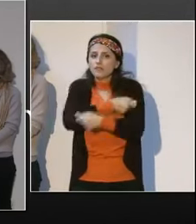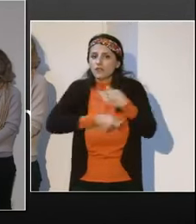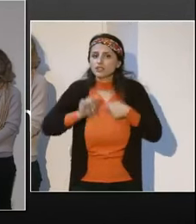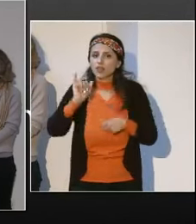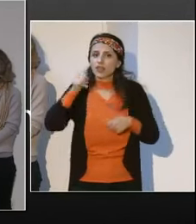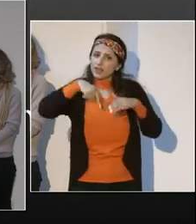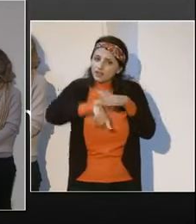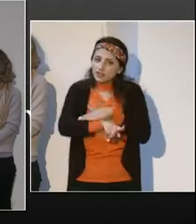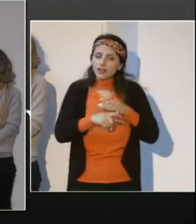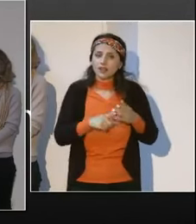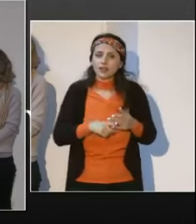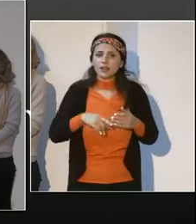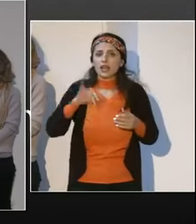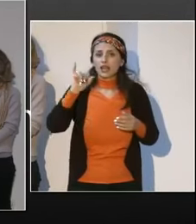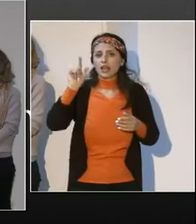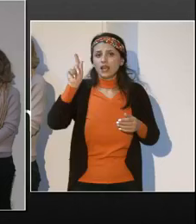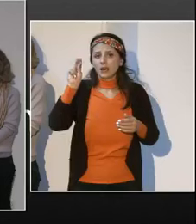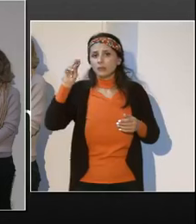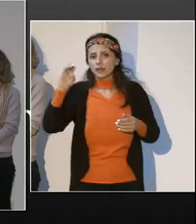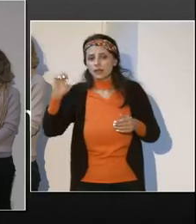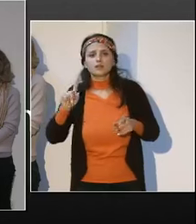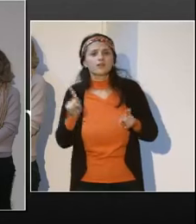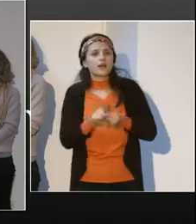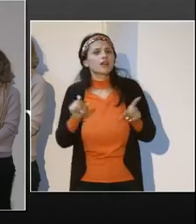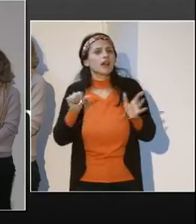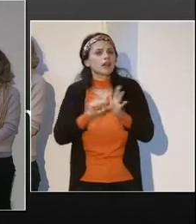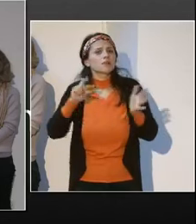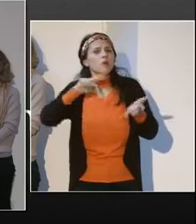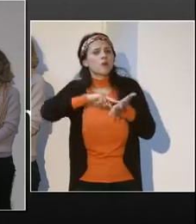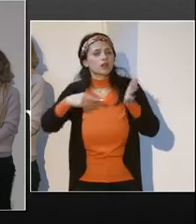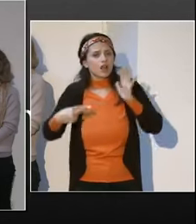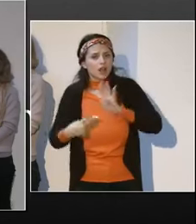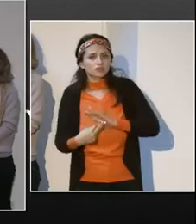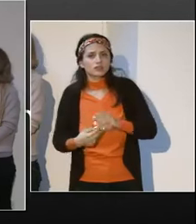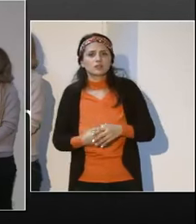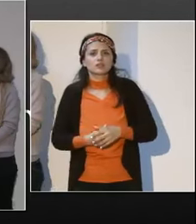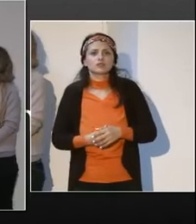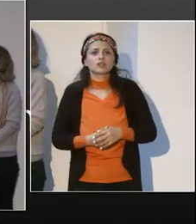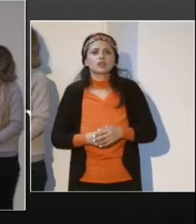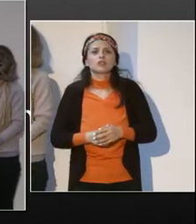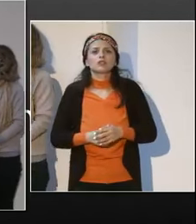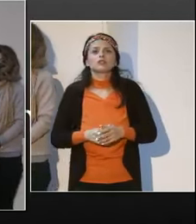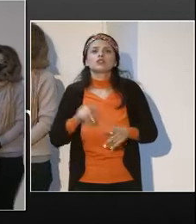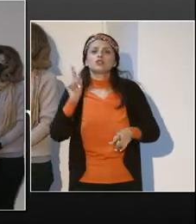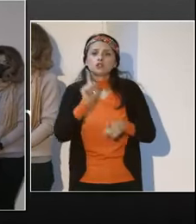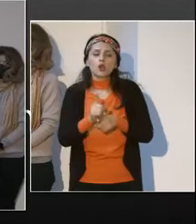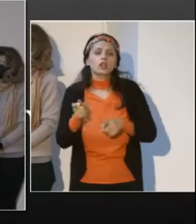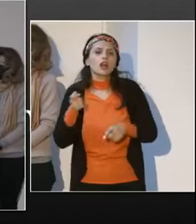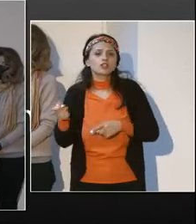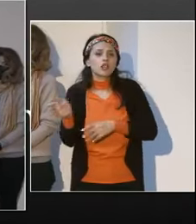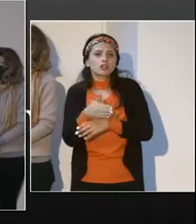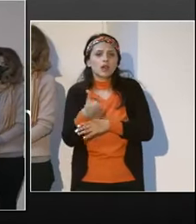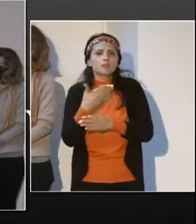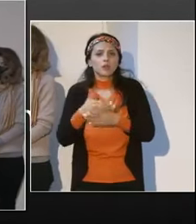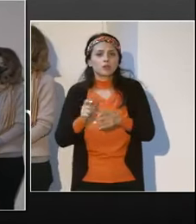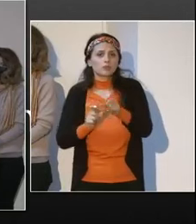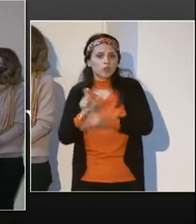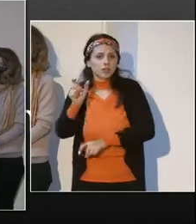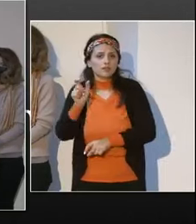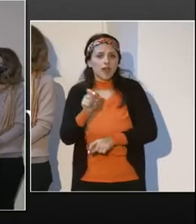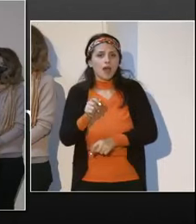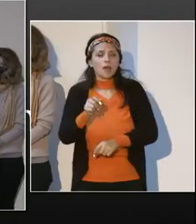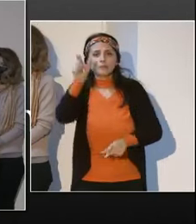organizata si agentia nationala impotriva traficului de persoane și de asemenea asa cum va spuneam